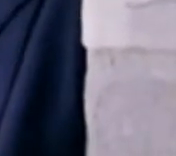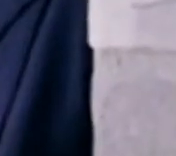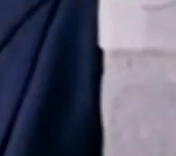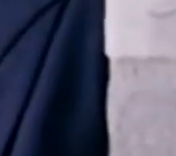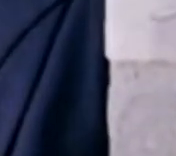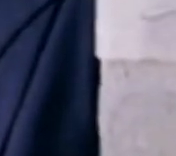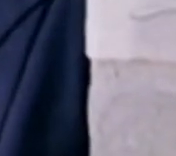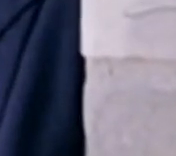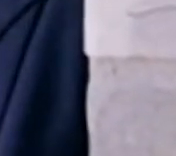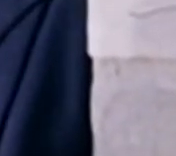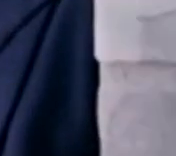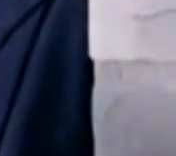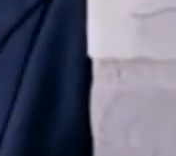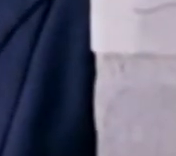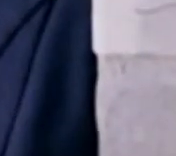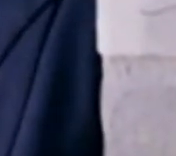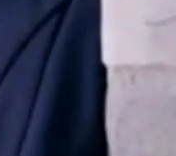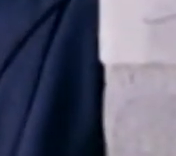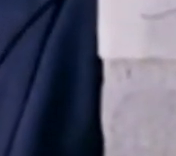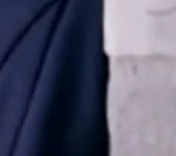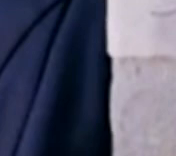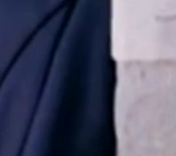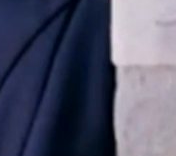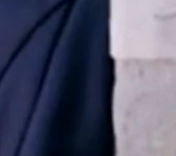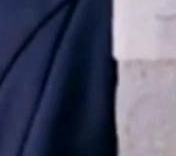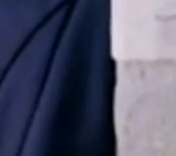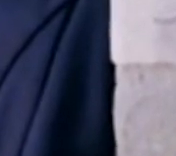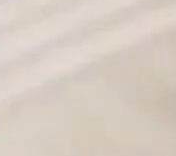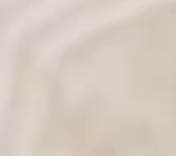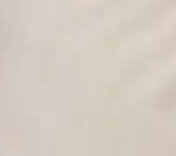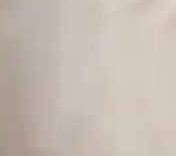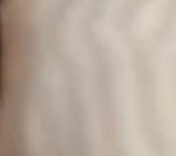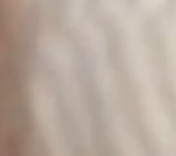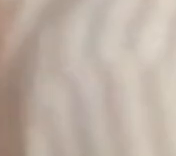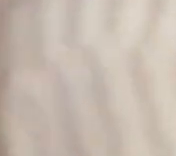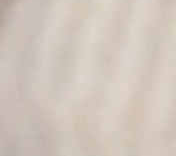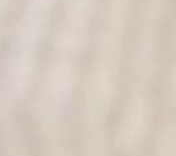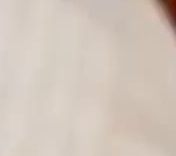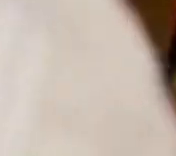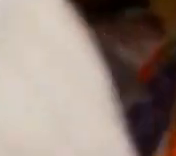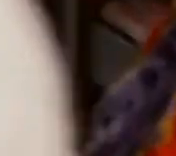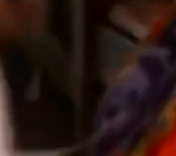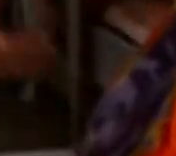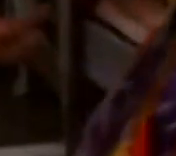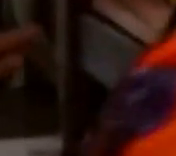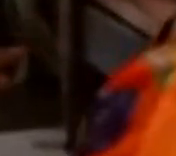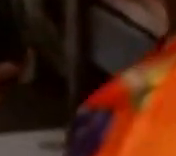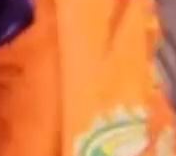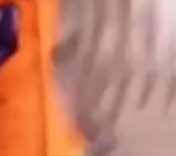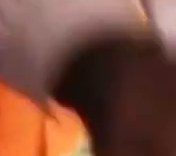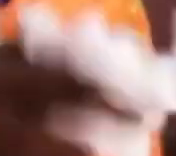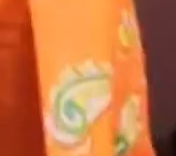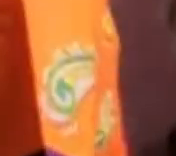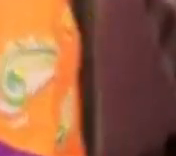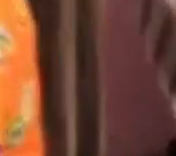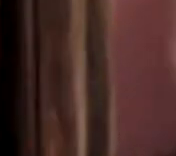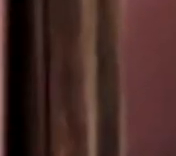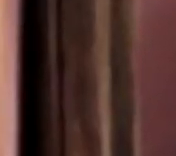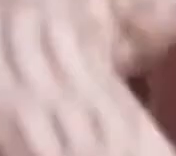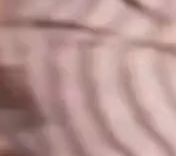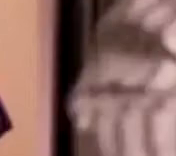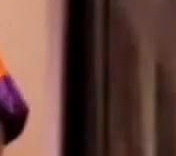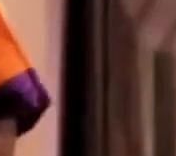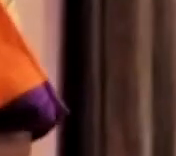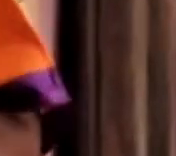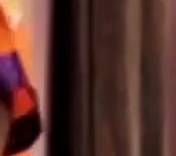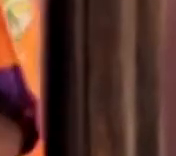mzuri, laini, lakini una ushamba kani? Unagaswaga wewe. Una nini pili? Una nini wewe na mimi? Si nimekuambia